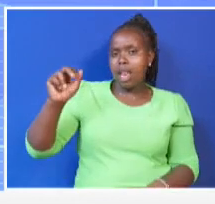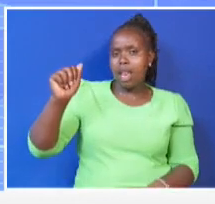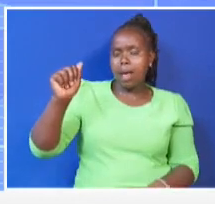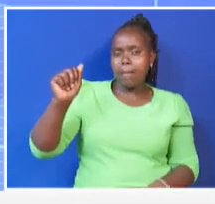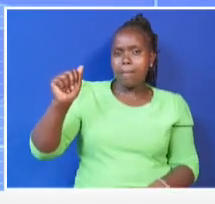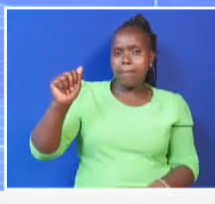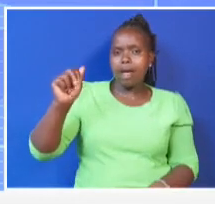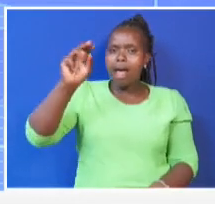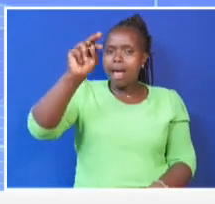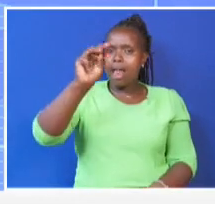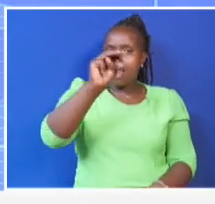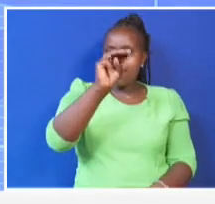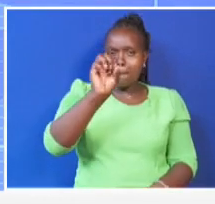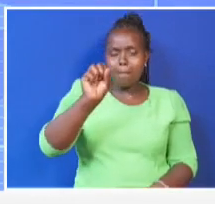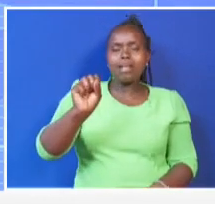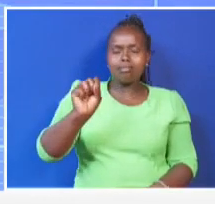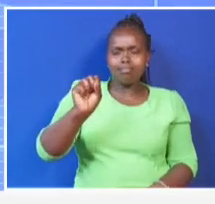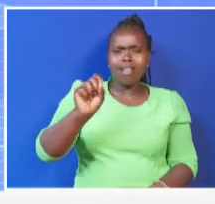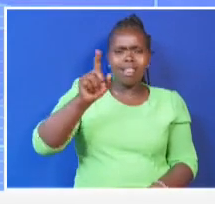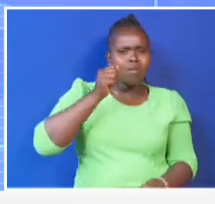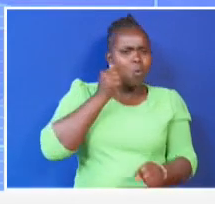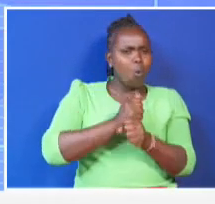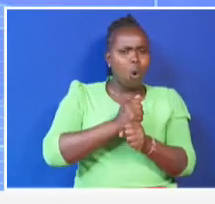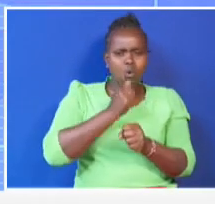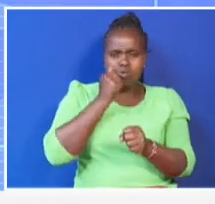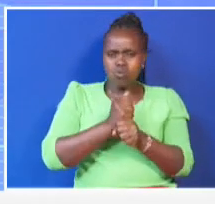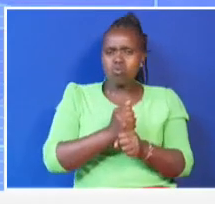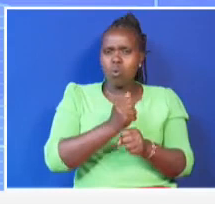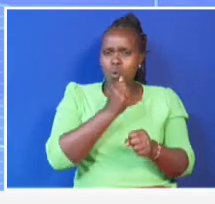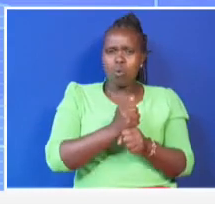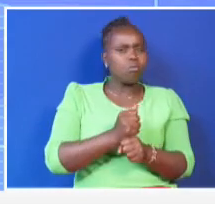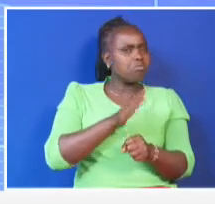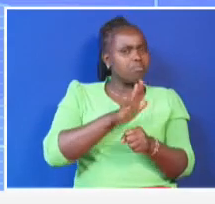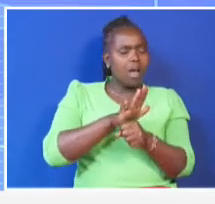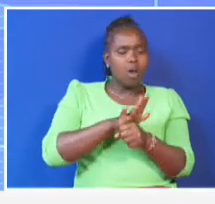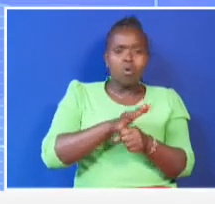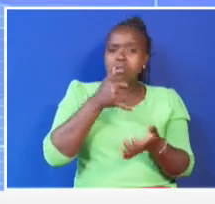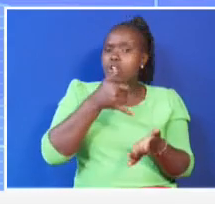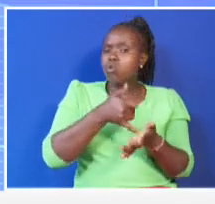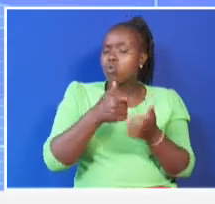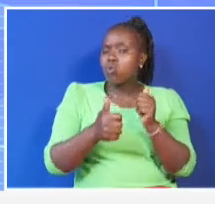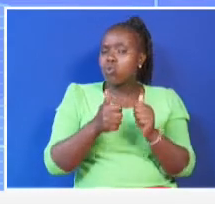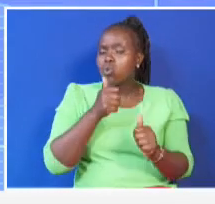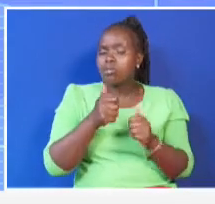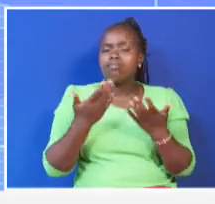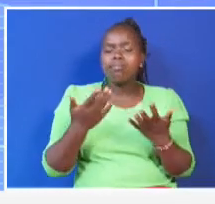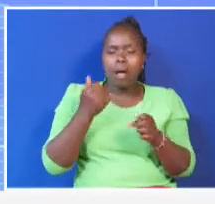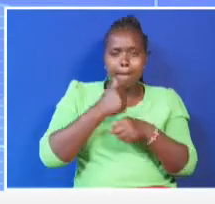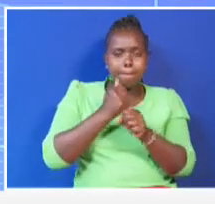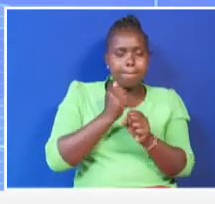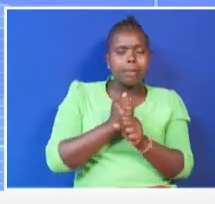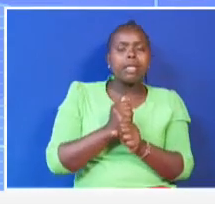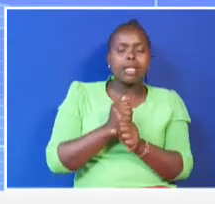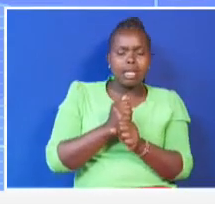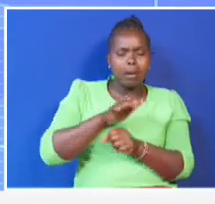ukipenda huduma za eneo zima la Nairobi, basi wamefanya kazi ambazo ni nyingi tu, moja wapo ikiwa ni ya kutengeneza